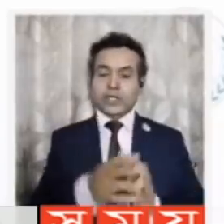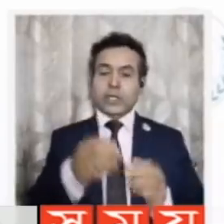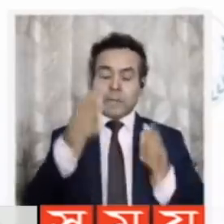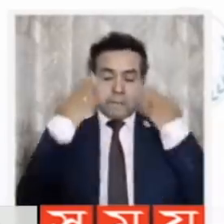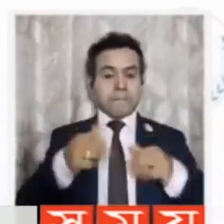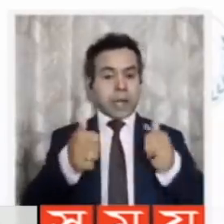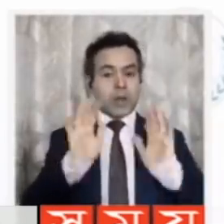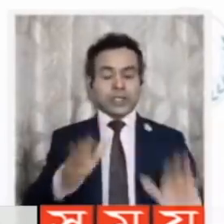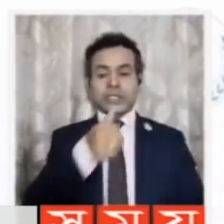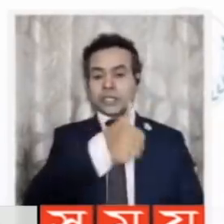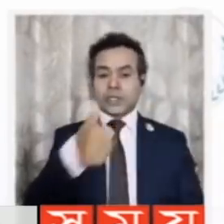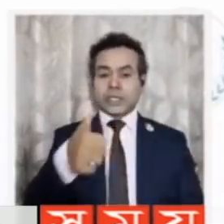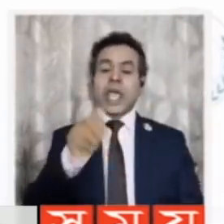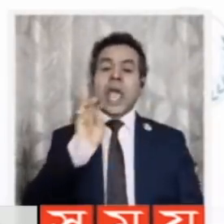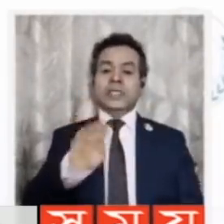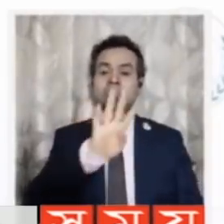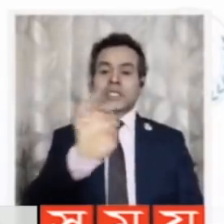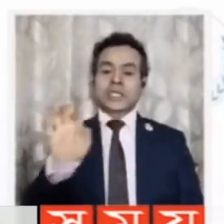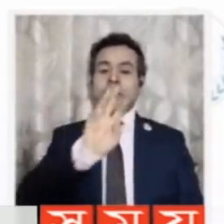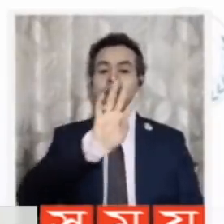66,442 জন। শনাক্ত বিবেচনায় সুস্থতার হার